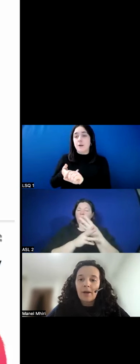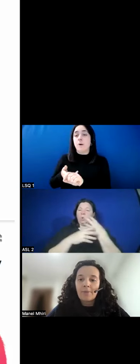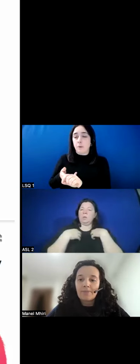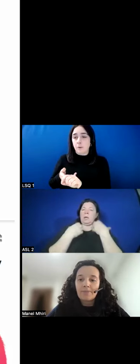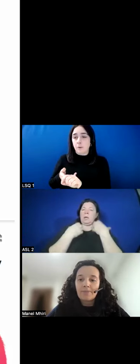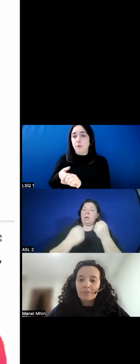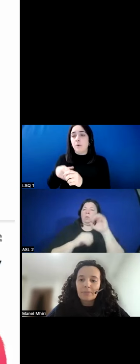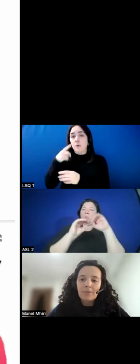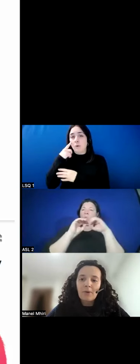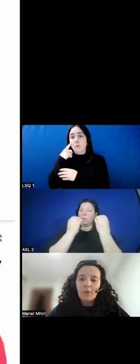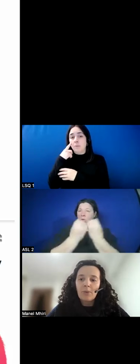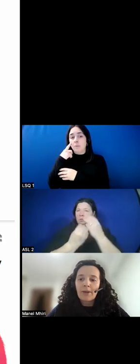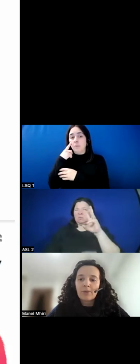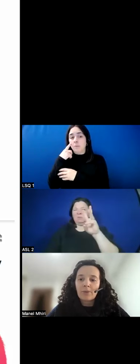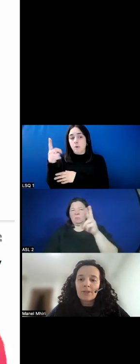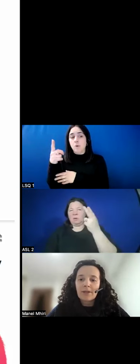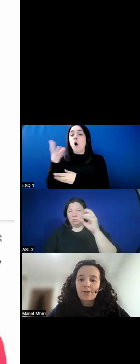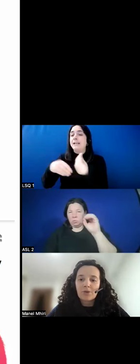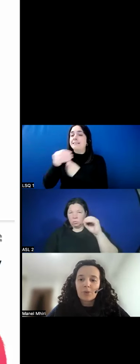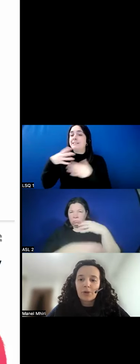l'Organisation mondiale de la santé.